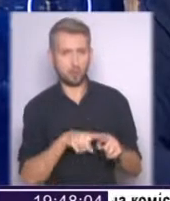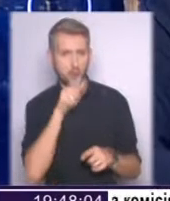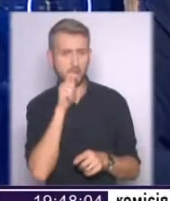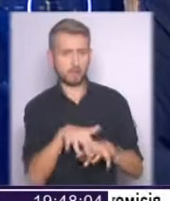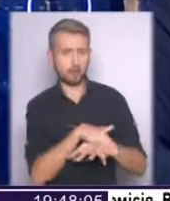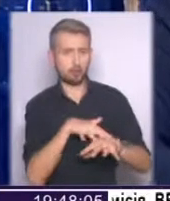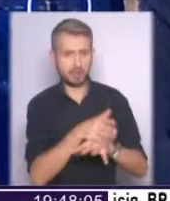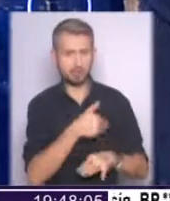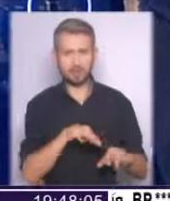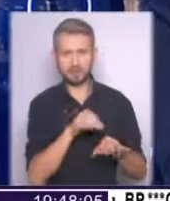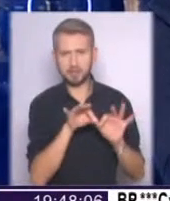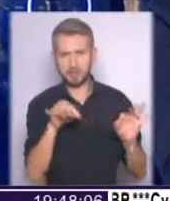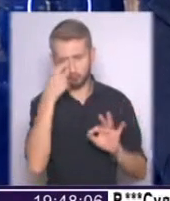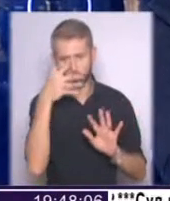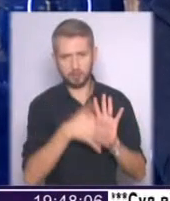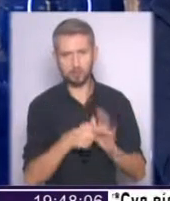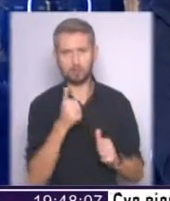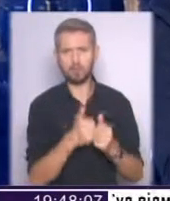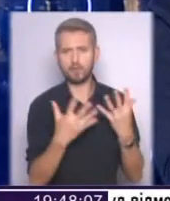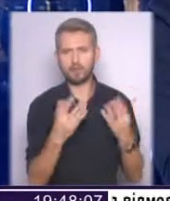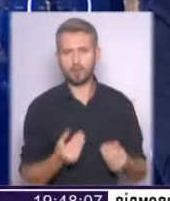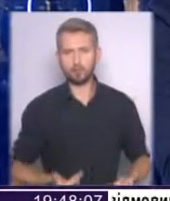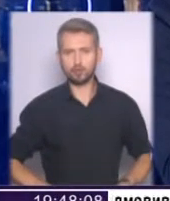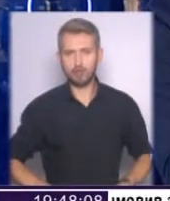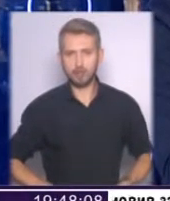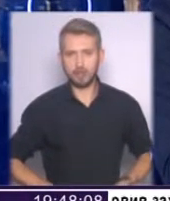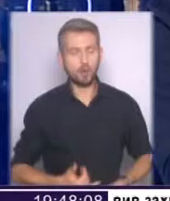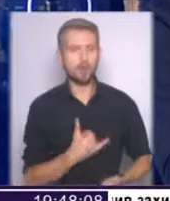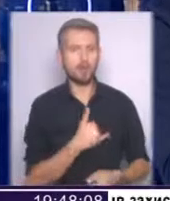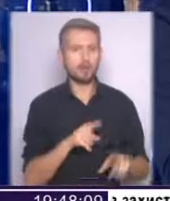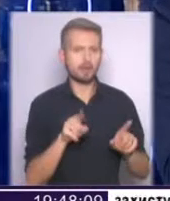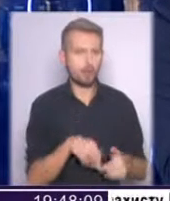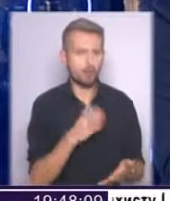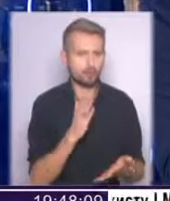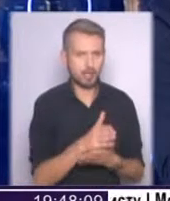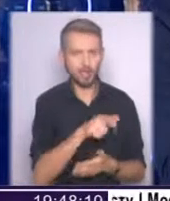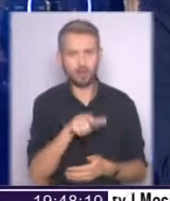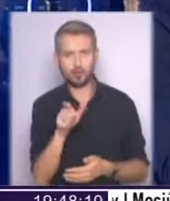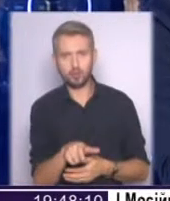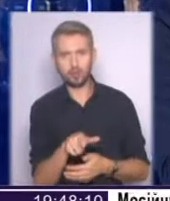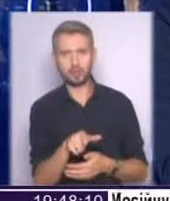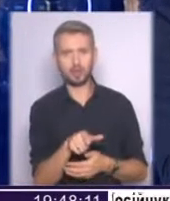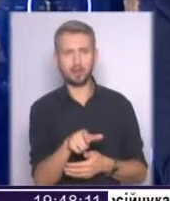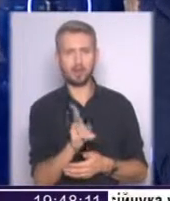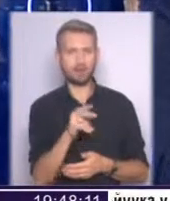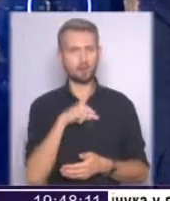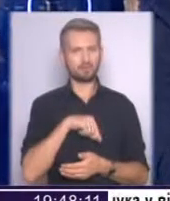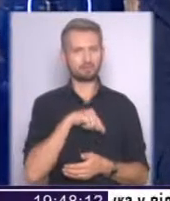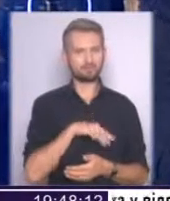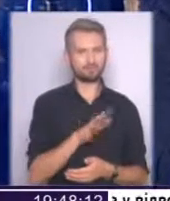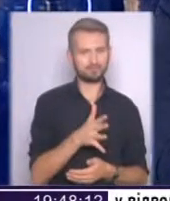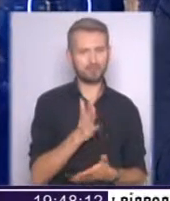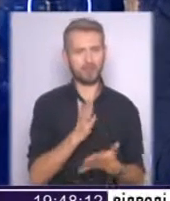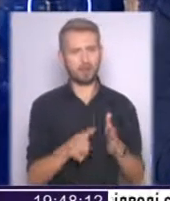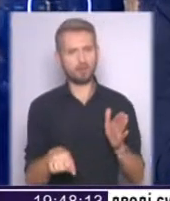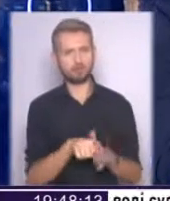суспільства. Ми всі прекрасно розуміємо, що в повсякденному житті у нас також є люди з низькими моральними якостями, є злодії і